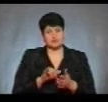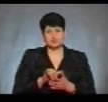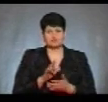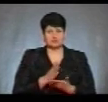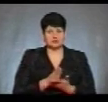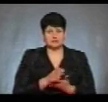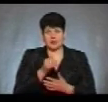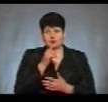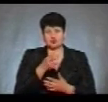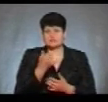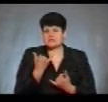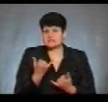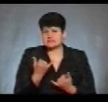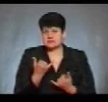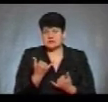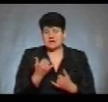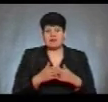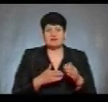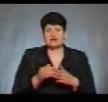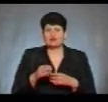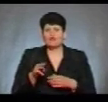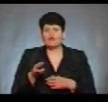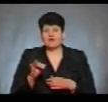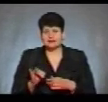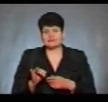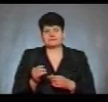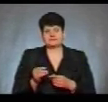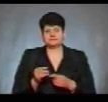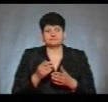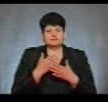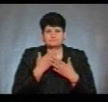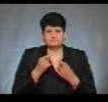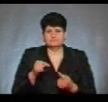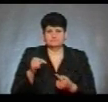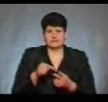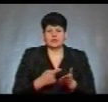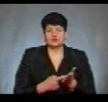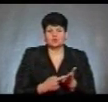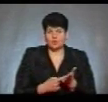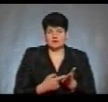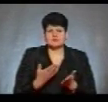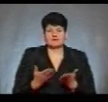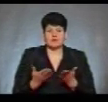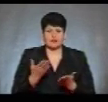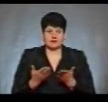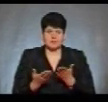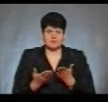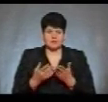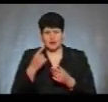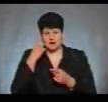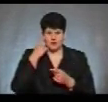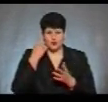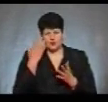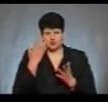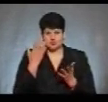Ми не можемо зараз, скажімо так, кваліфікувати так конкретно, бо нема на то доказів, але на роздуми певні,